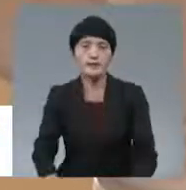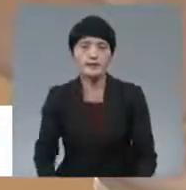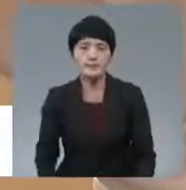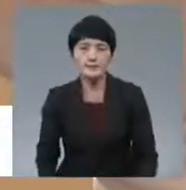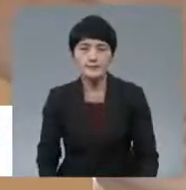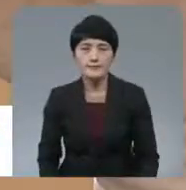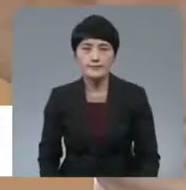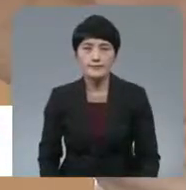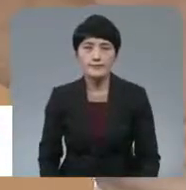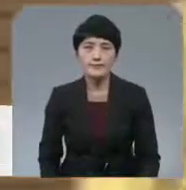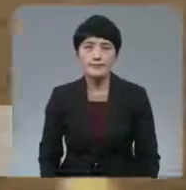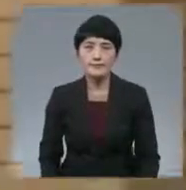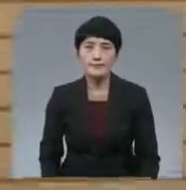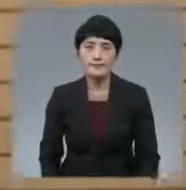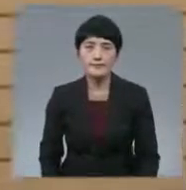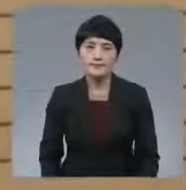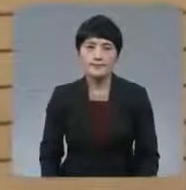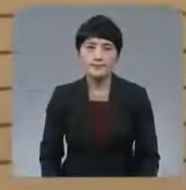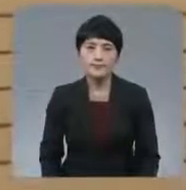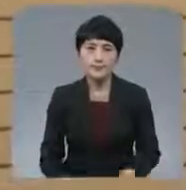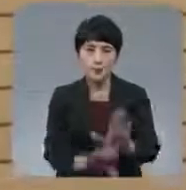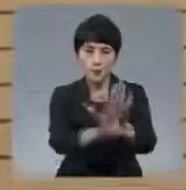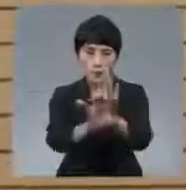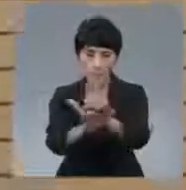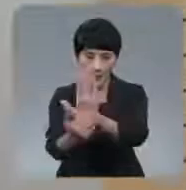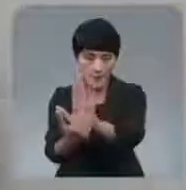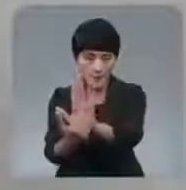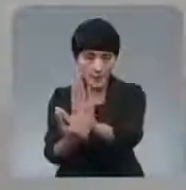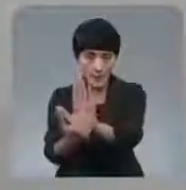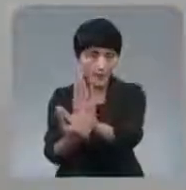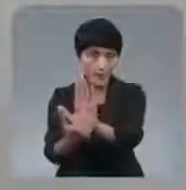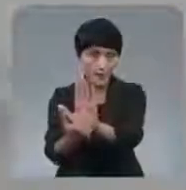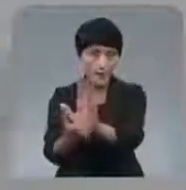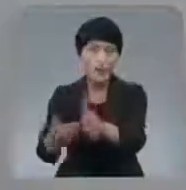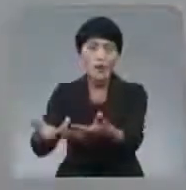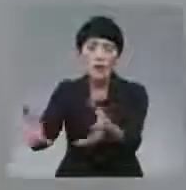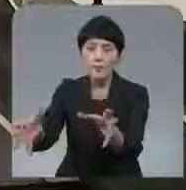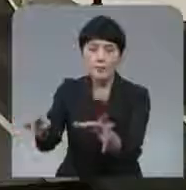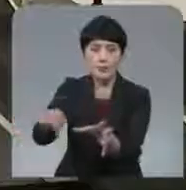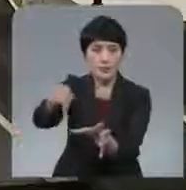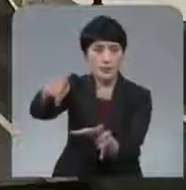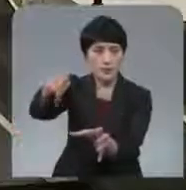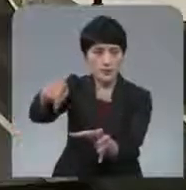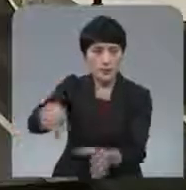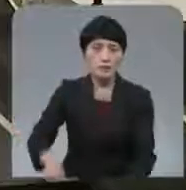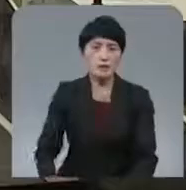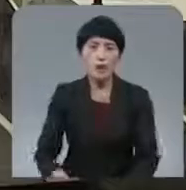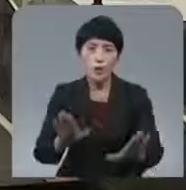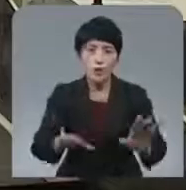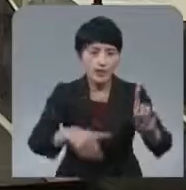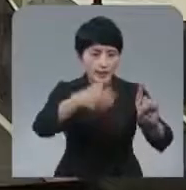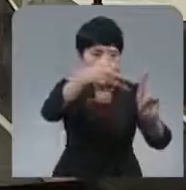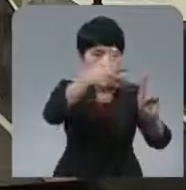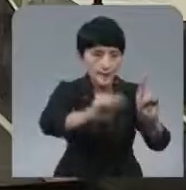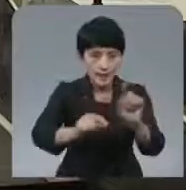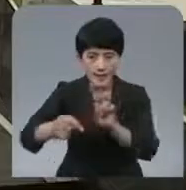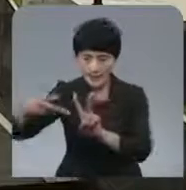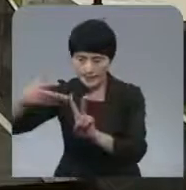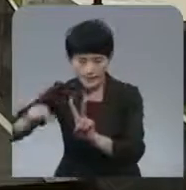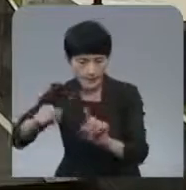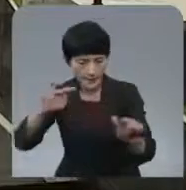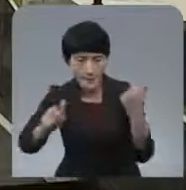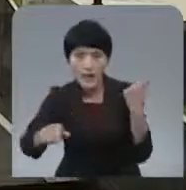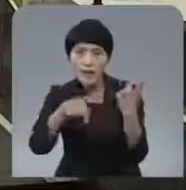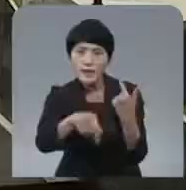orang yang sebelumnya telah menerima dosis pertama vaksin astrazeneca di paruh pertama tahun ini akan menerima vaksin dosis kedua dengan